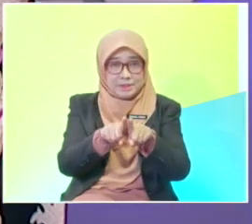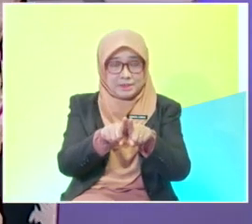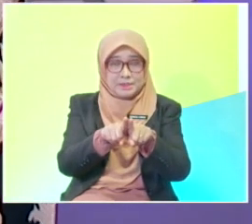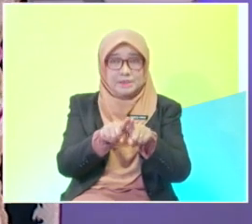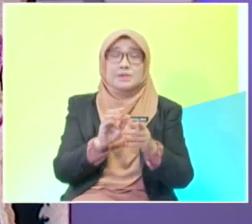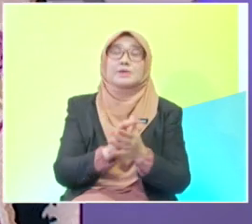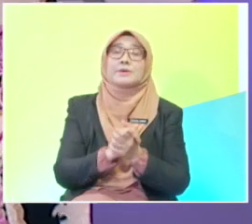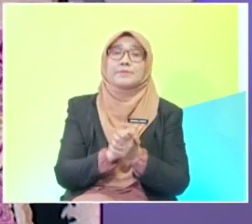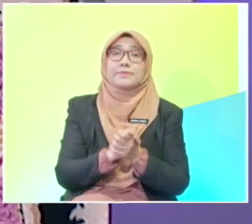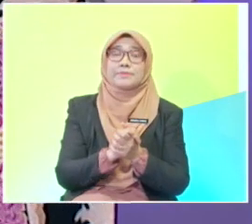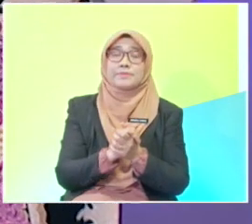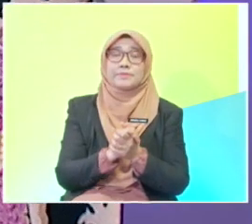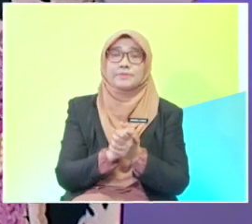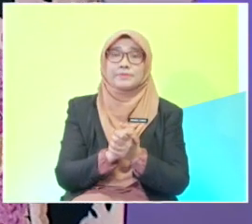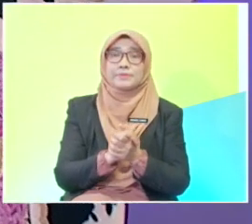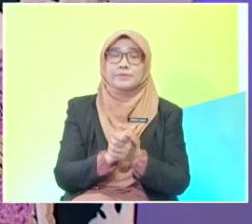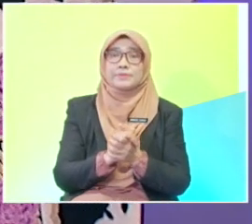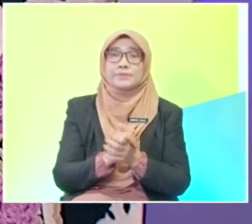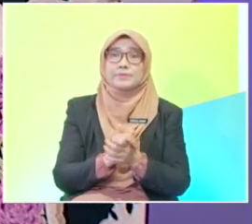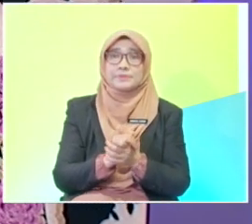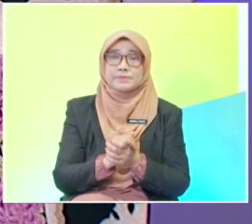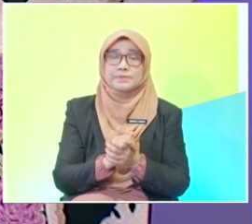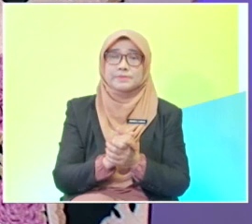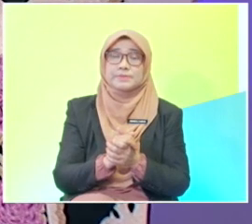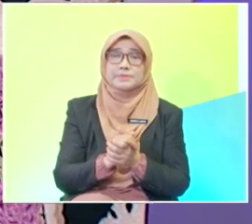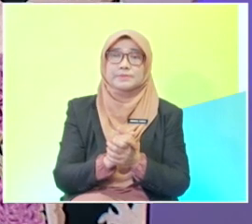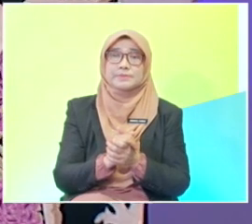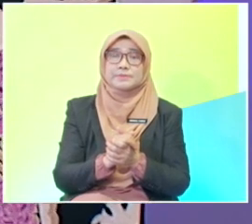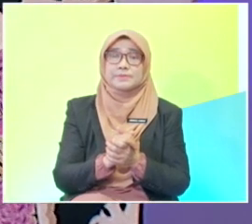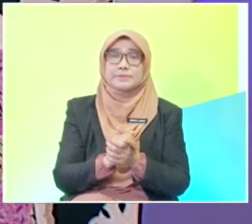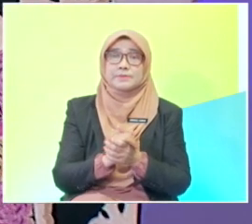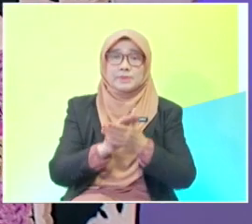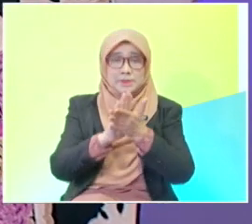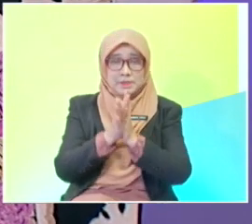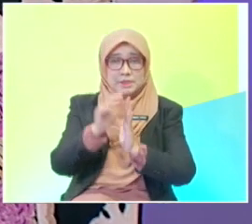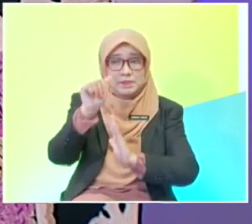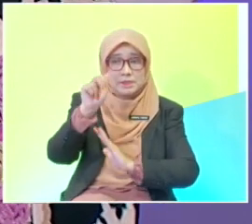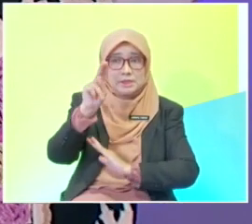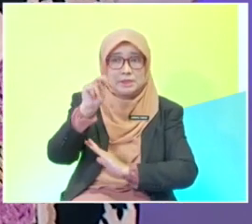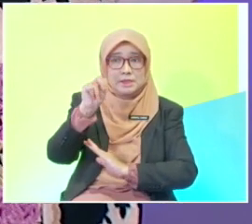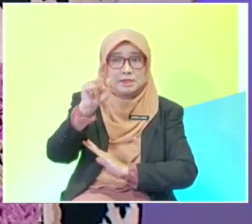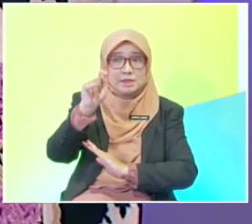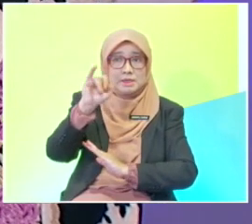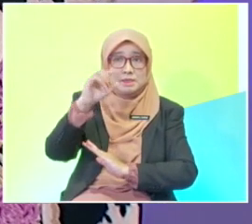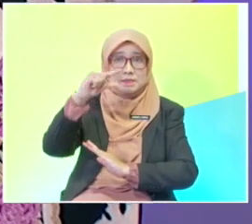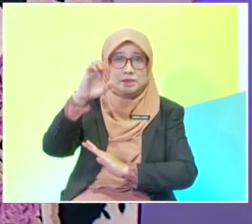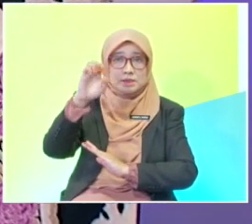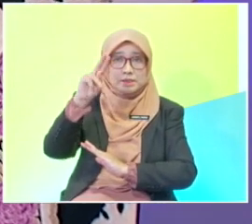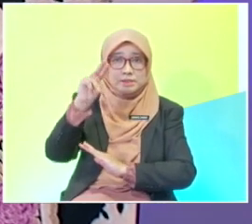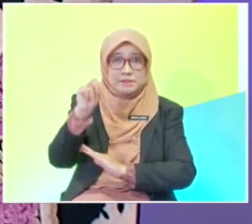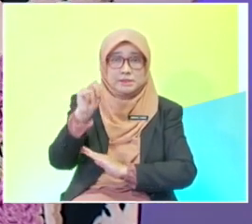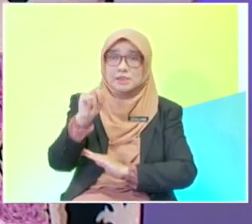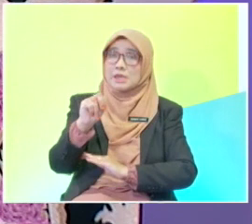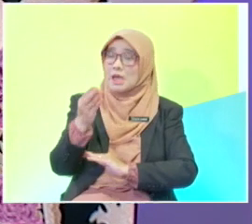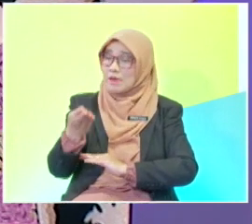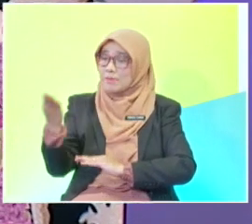dia akan menghasilkan antibodi dan menentang sel darah tersebut. Okey, jadi antigen ni ingat ya, antigen adalah jasad asing. Okey,